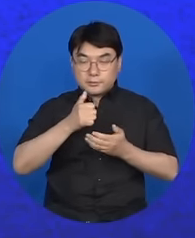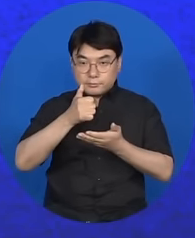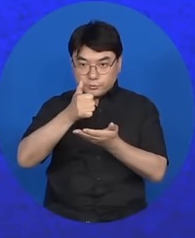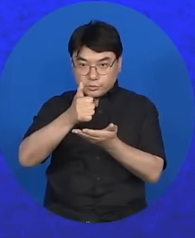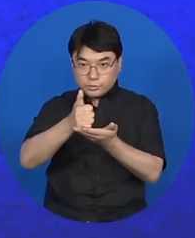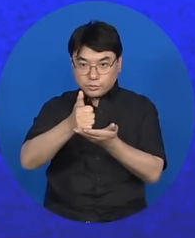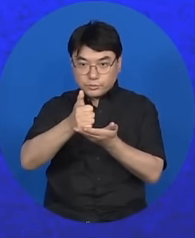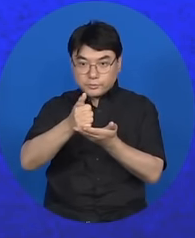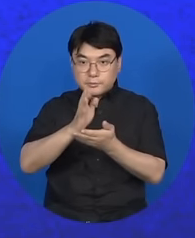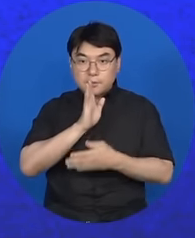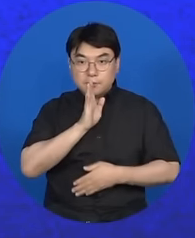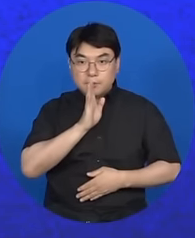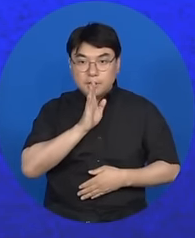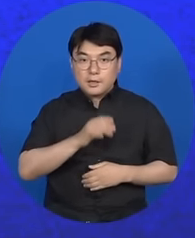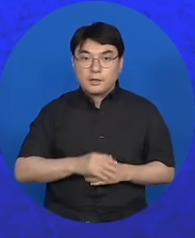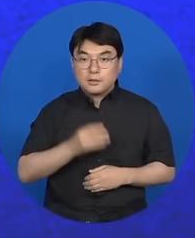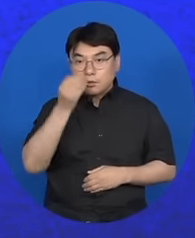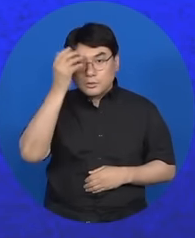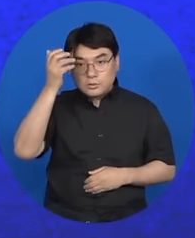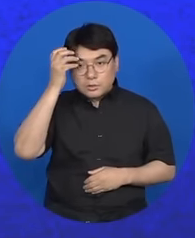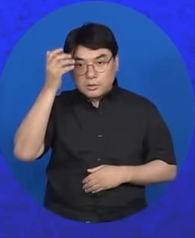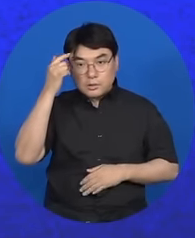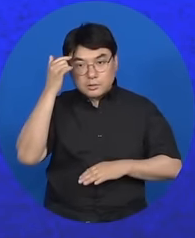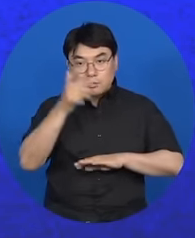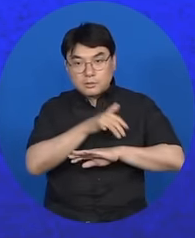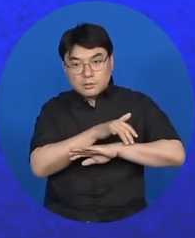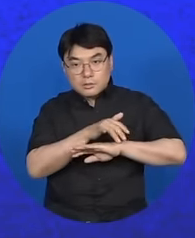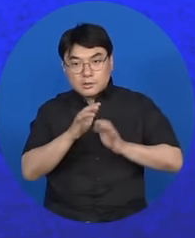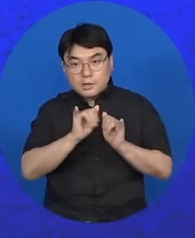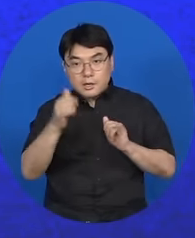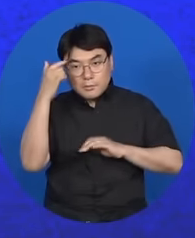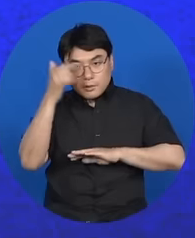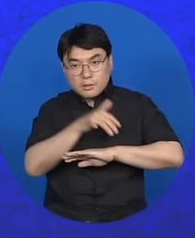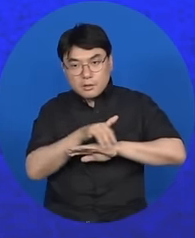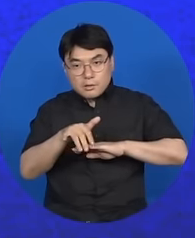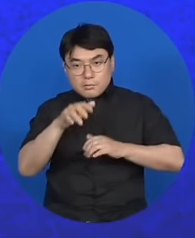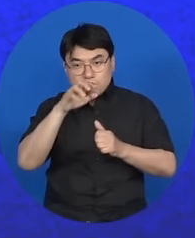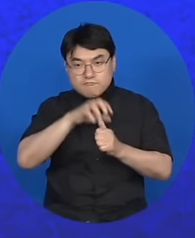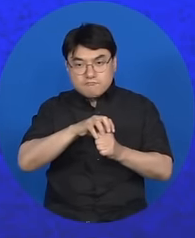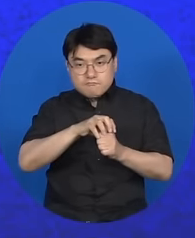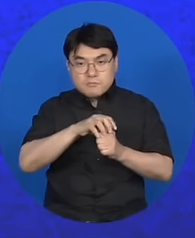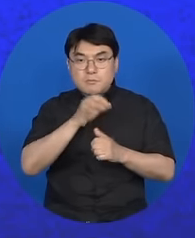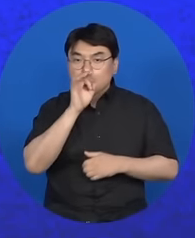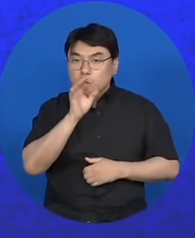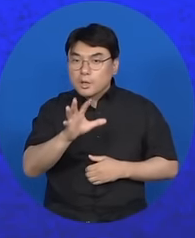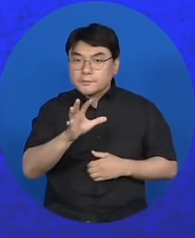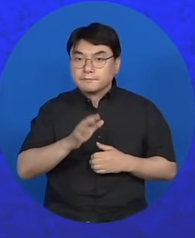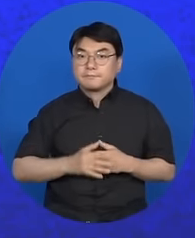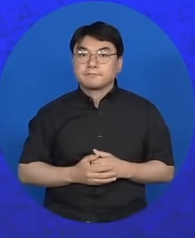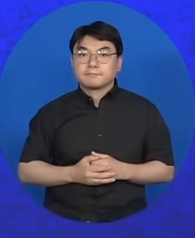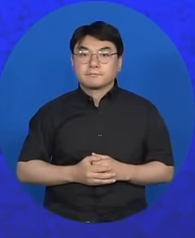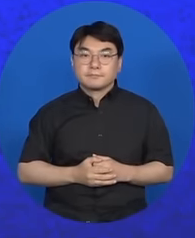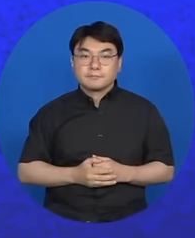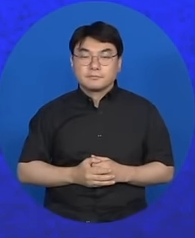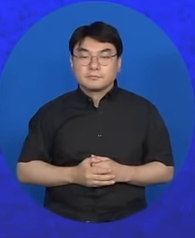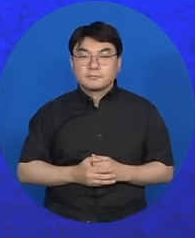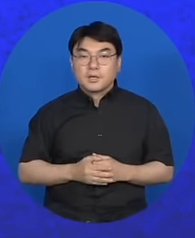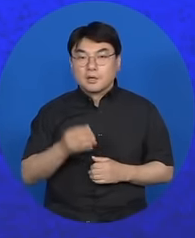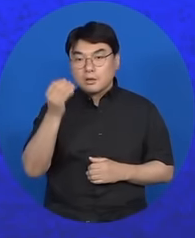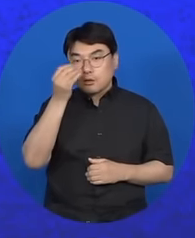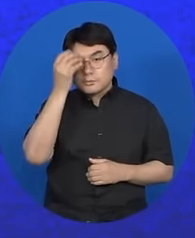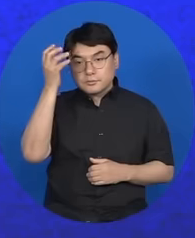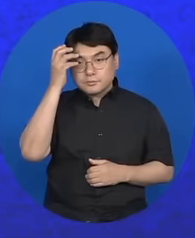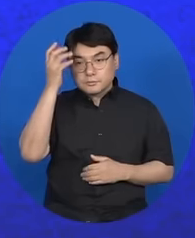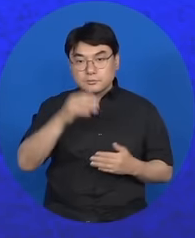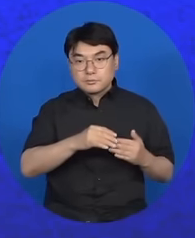뜻이죠. 성령은 우리의 계획에 갇히는 분이 아니라는 것입니다. 그런데 이 성령이 이끄는 사람, 또